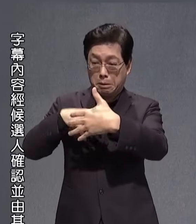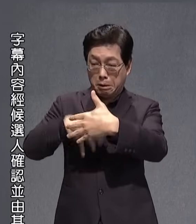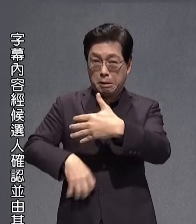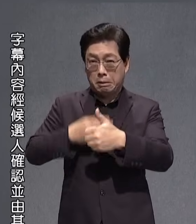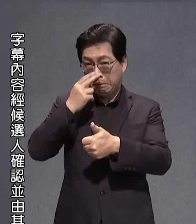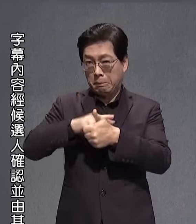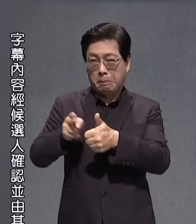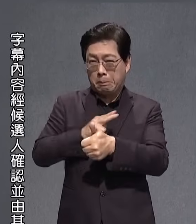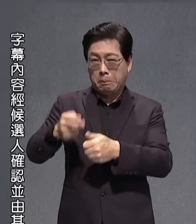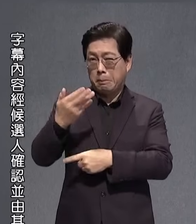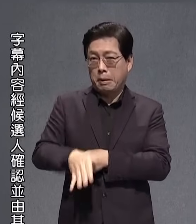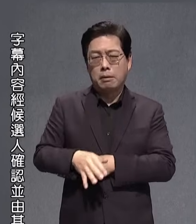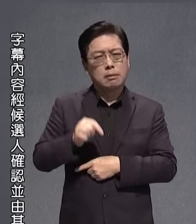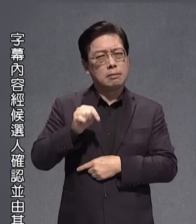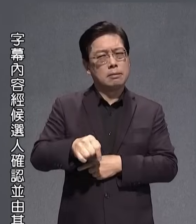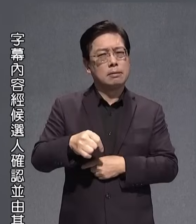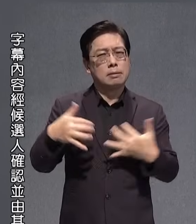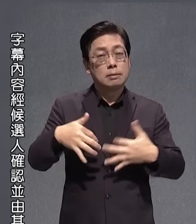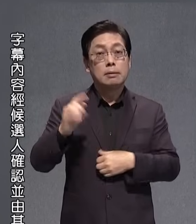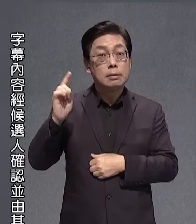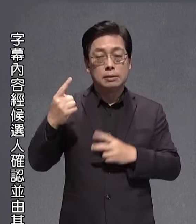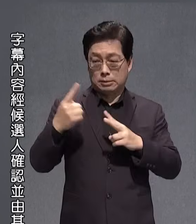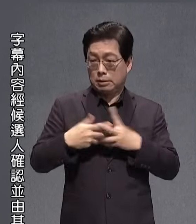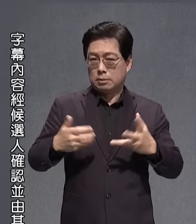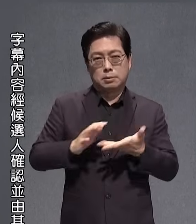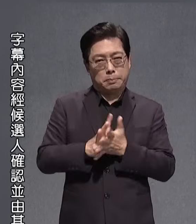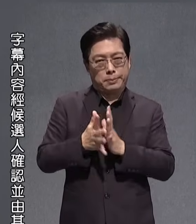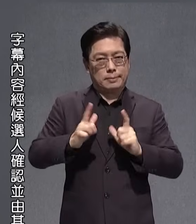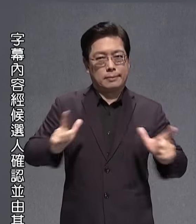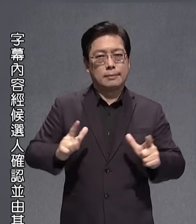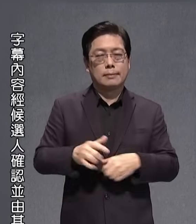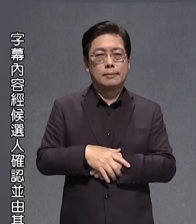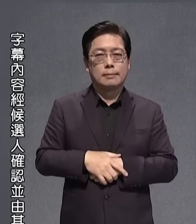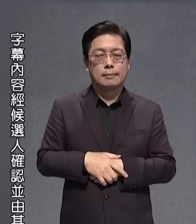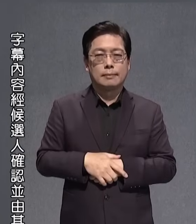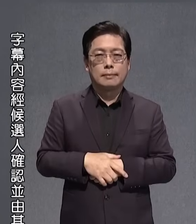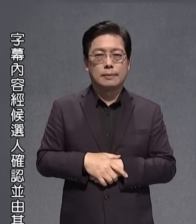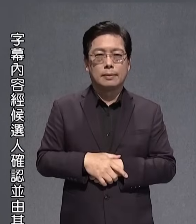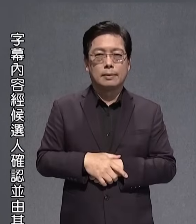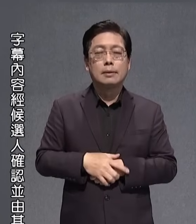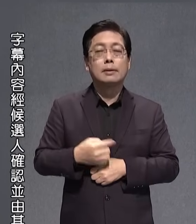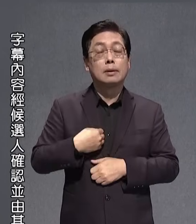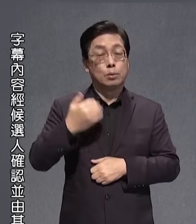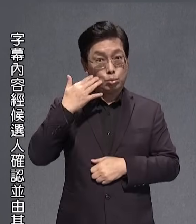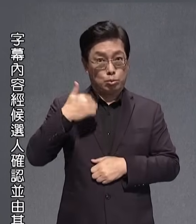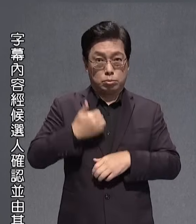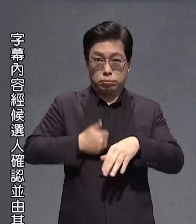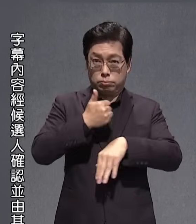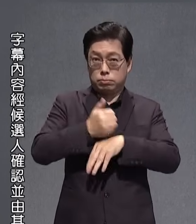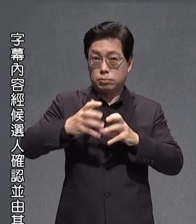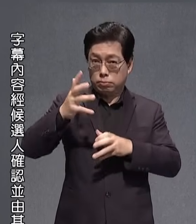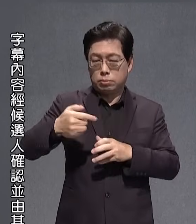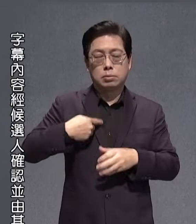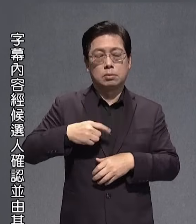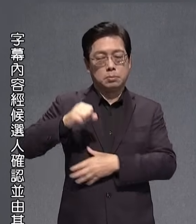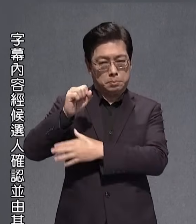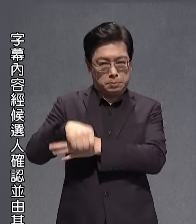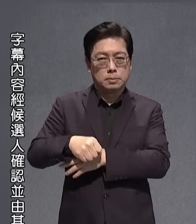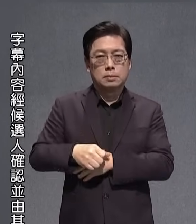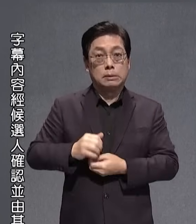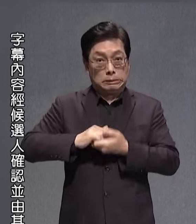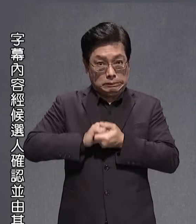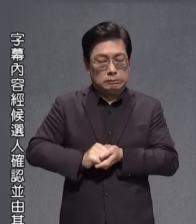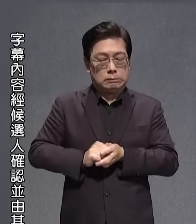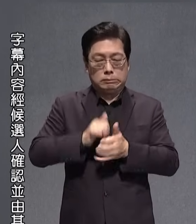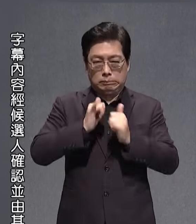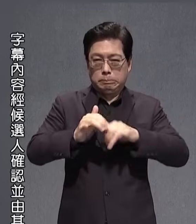死。这个物件就是小案就变大案。所以，我只要当总统，我承诺一定让